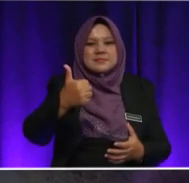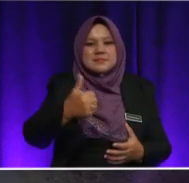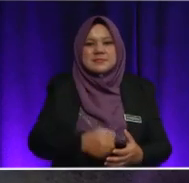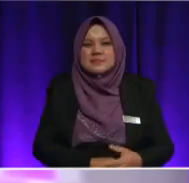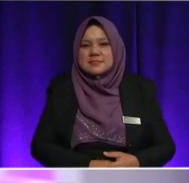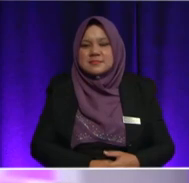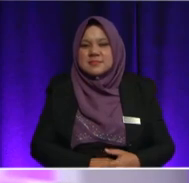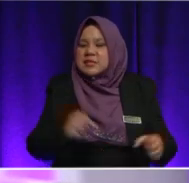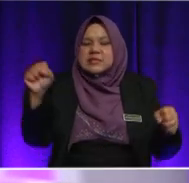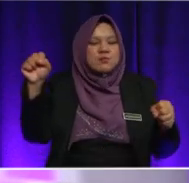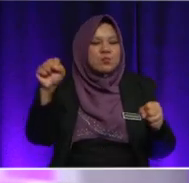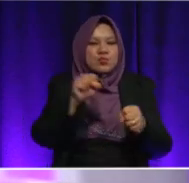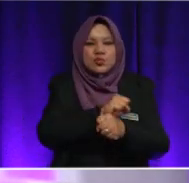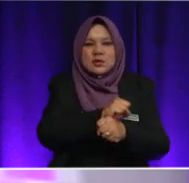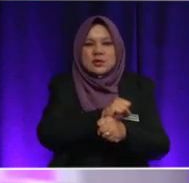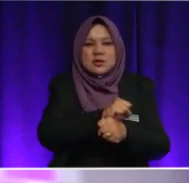sempurna